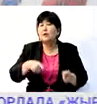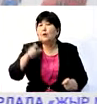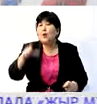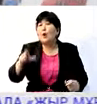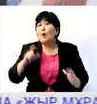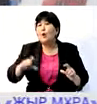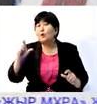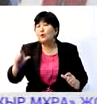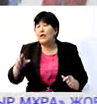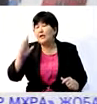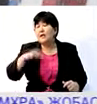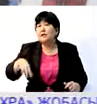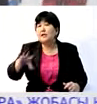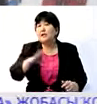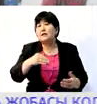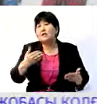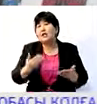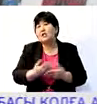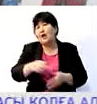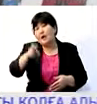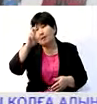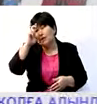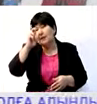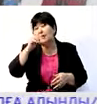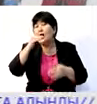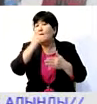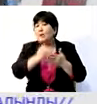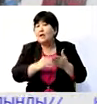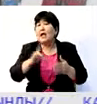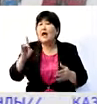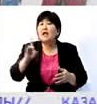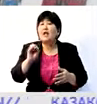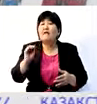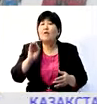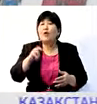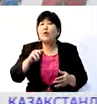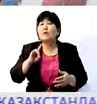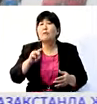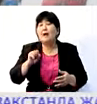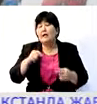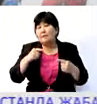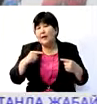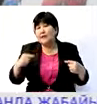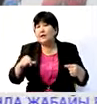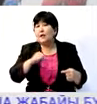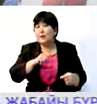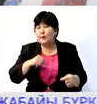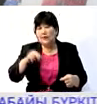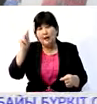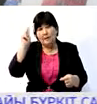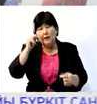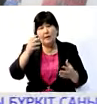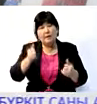осы елімізде жасалып жатқан жаңа мемлекеттік бағдарламалар, реформаларға және басқа да осы бастамаларға өзін білім ала